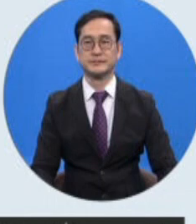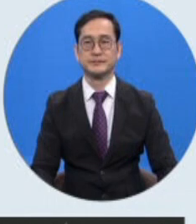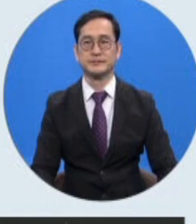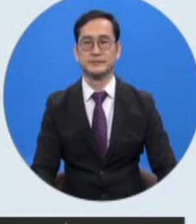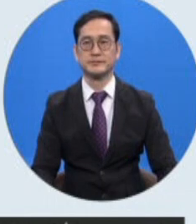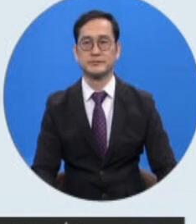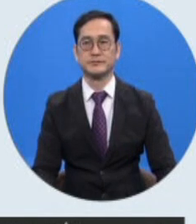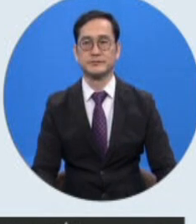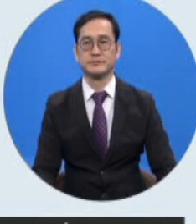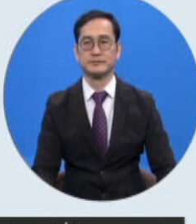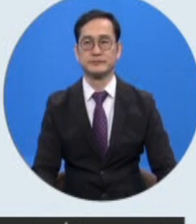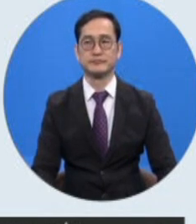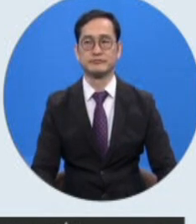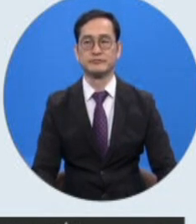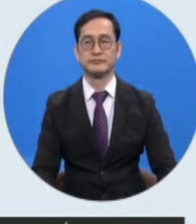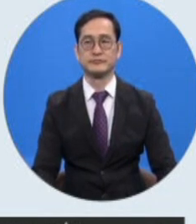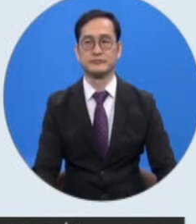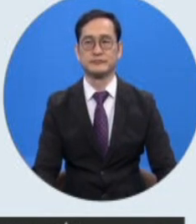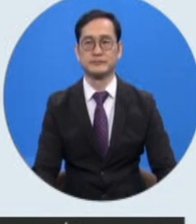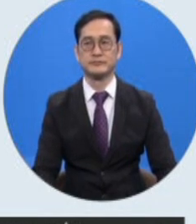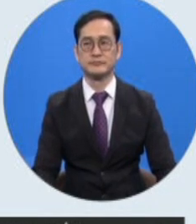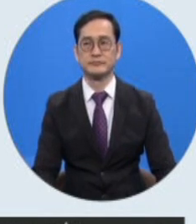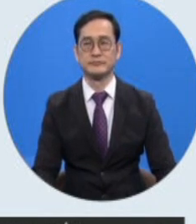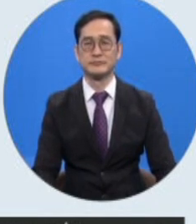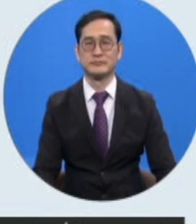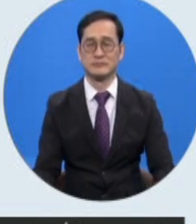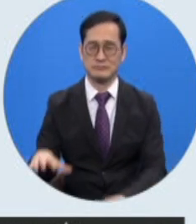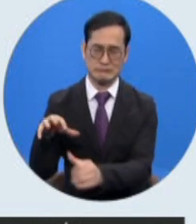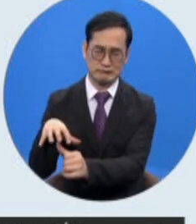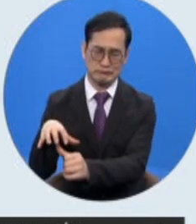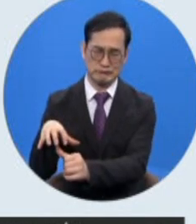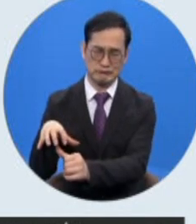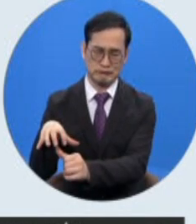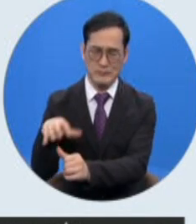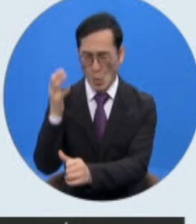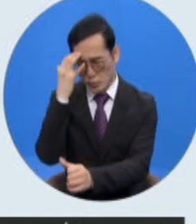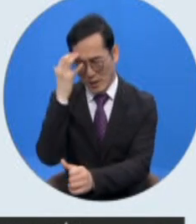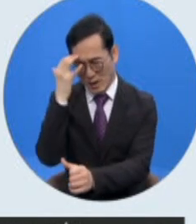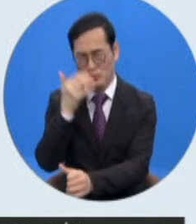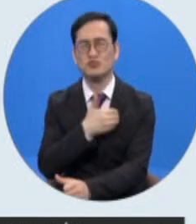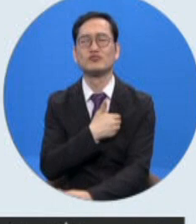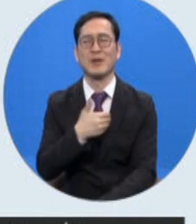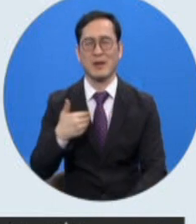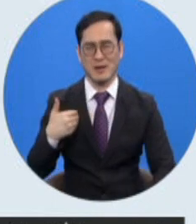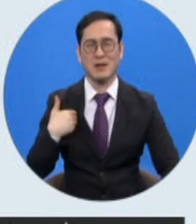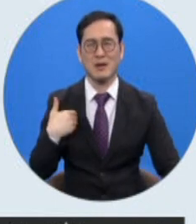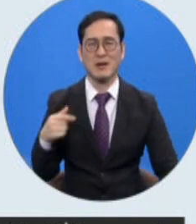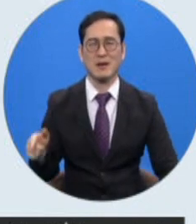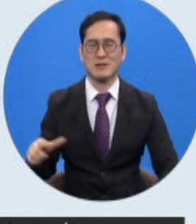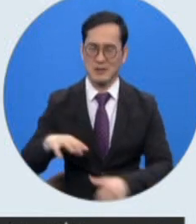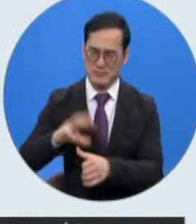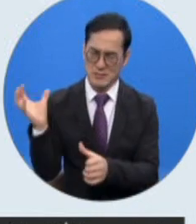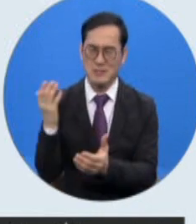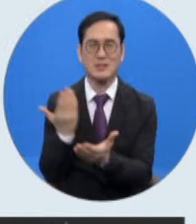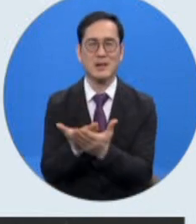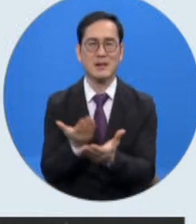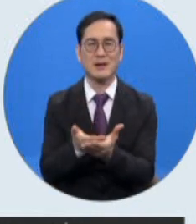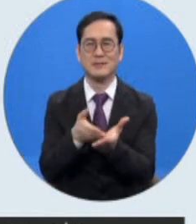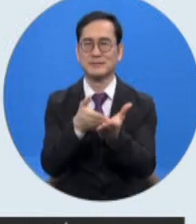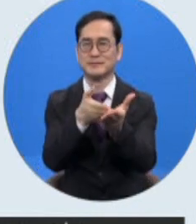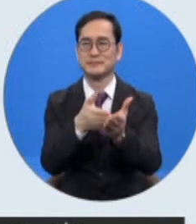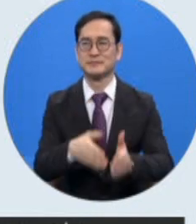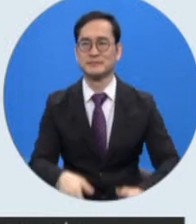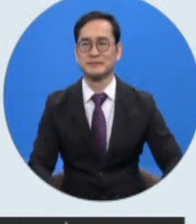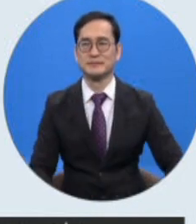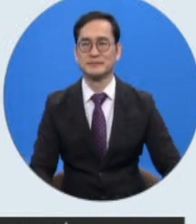했습니다. 잘못이 없어서가 아니라 이만하면 충분하다. 전두환 노태우도 감옥에서 2년을 넘기지 않았다. 국민 통합이 도움이 될 것이다 라는